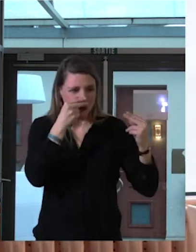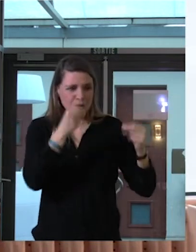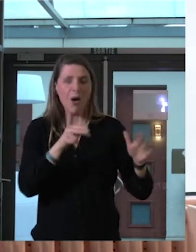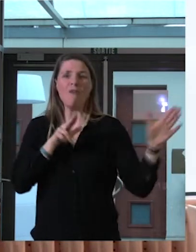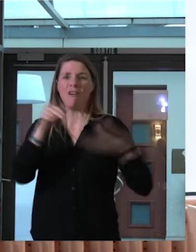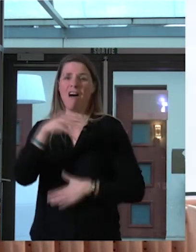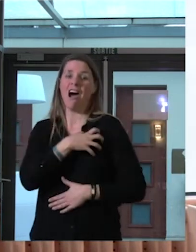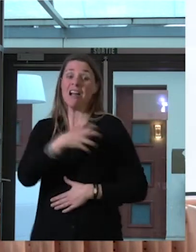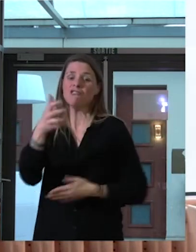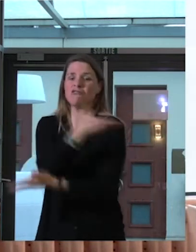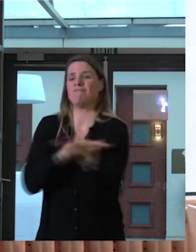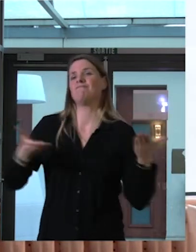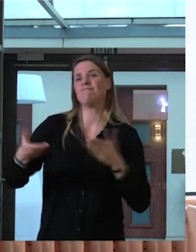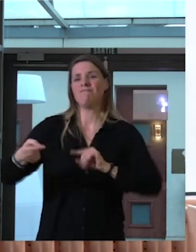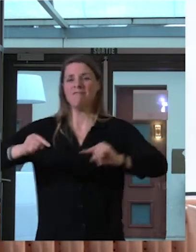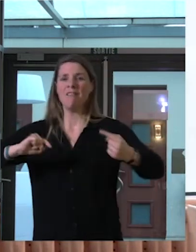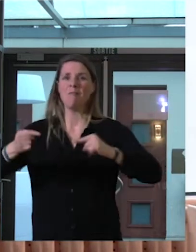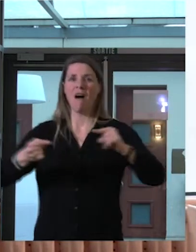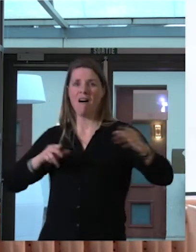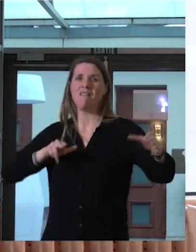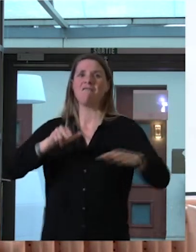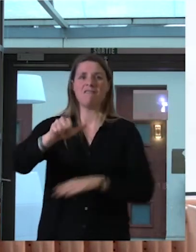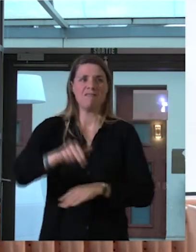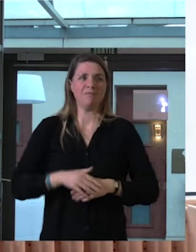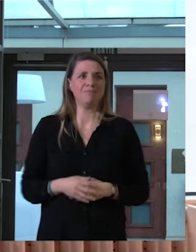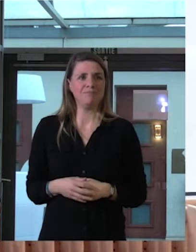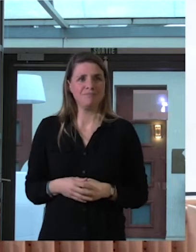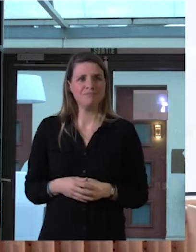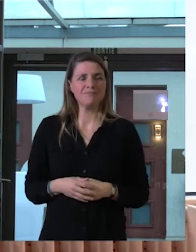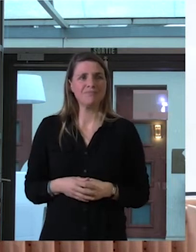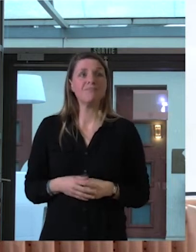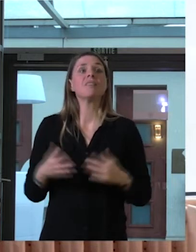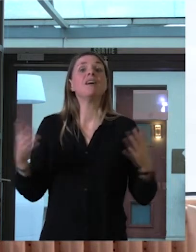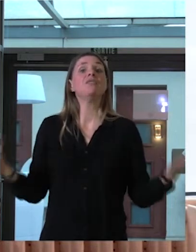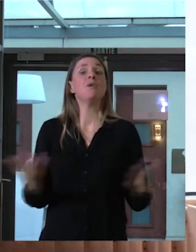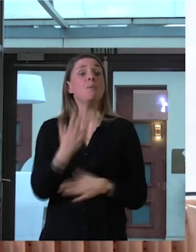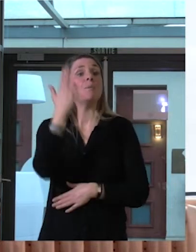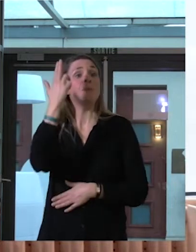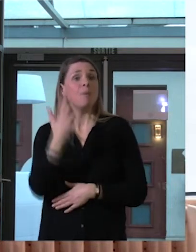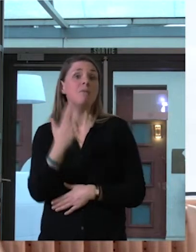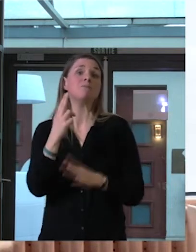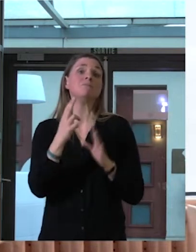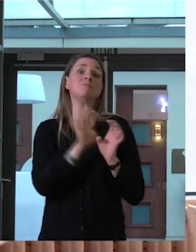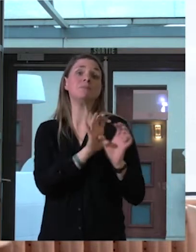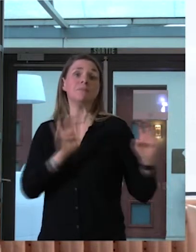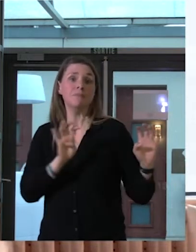la richesse des débats qu'on va avoir ce soir. Donc, on va commencer cette table